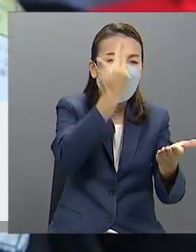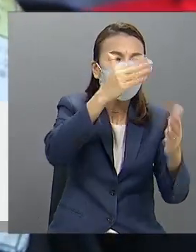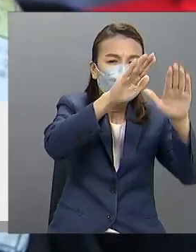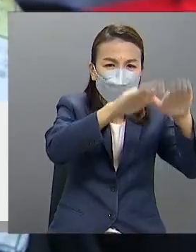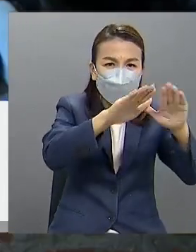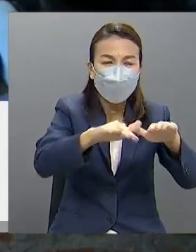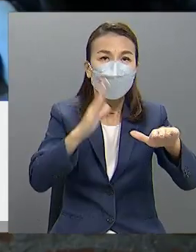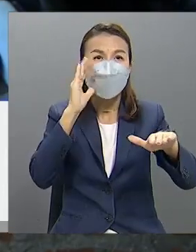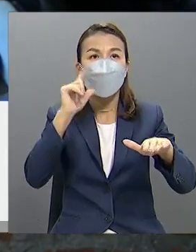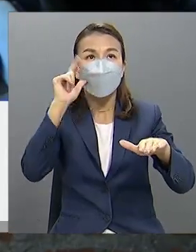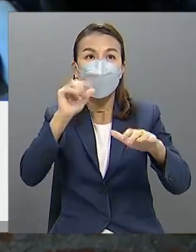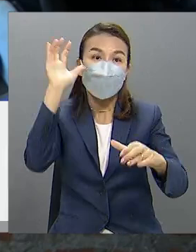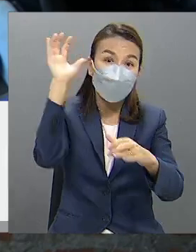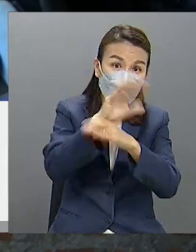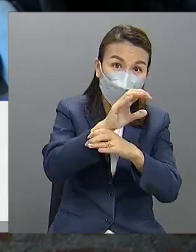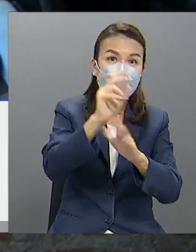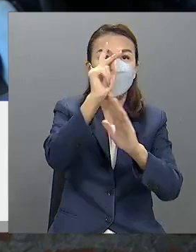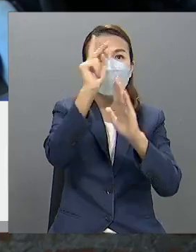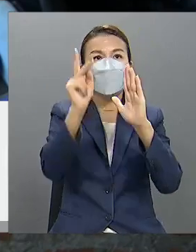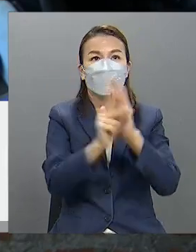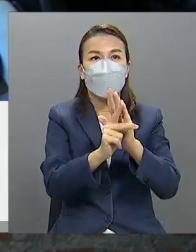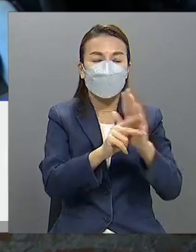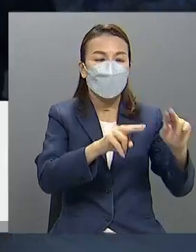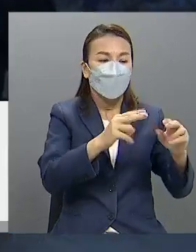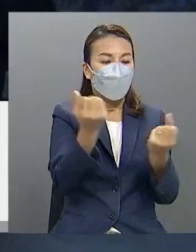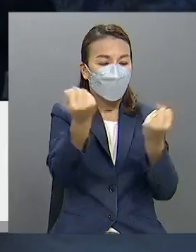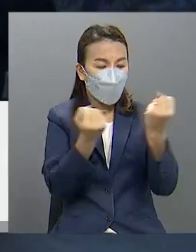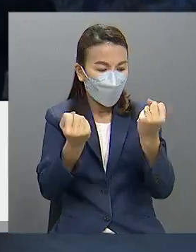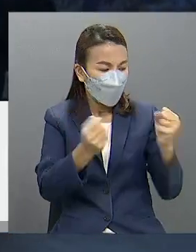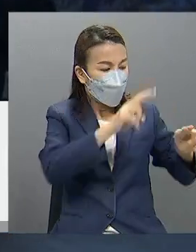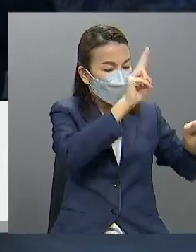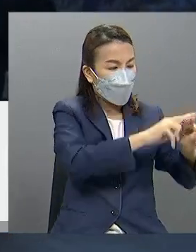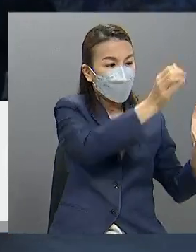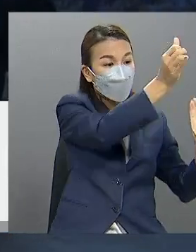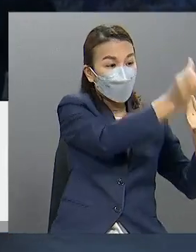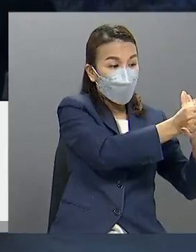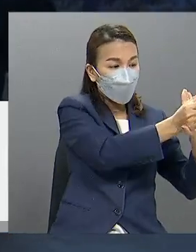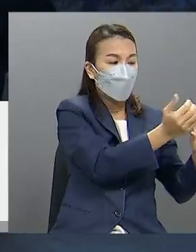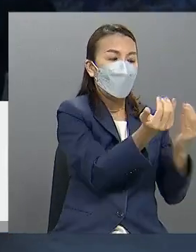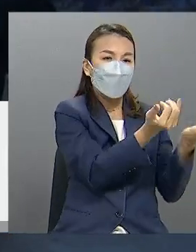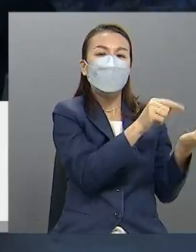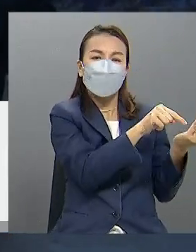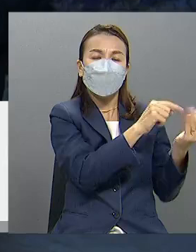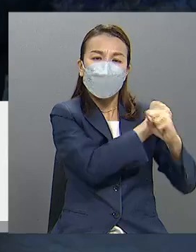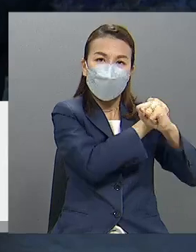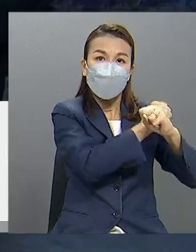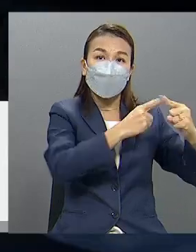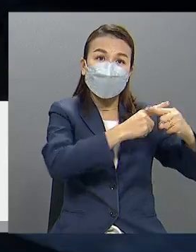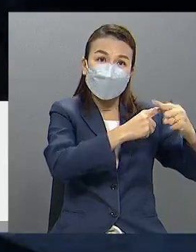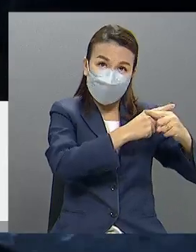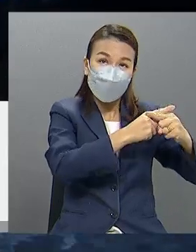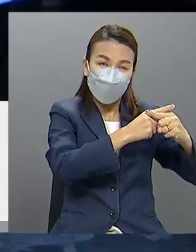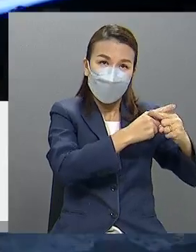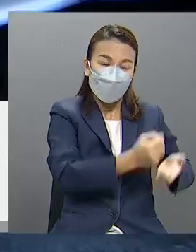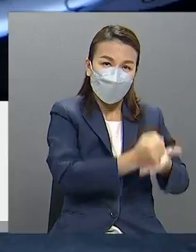การบังคับใช้กฎหมายติดตั้งคาซีทในรถยนต์เพื่อป้องกันบุตรหลานที่ได้รับบาดเจ็บจากอุบัติเหตุทาง ถนนให้มีความปลอดภัยม